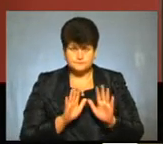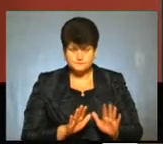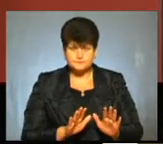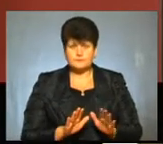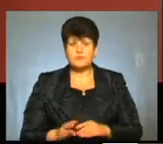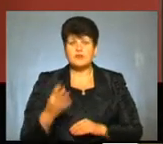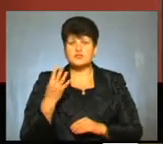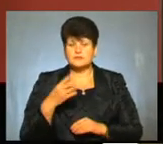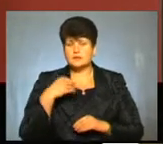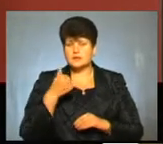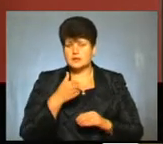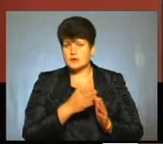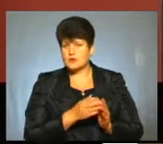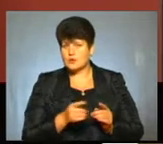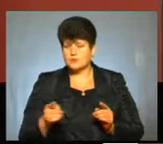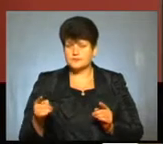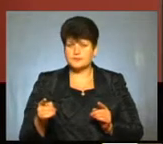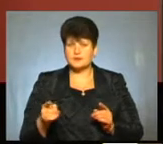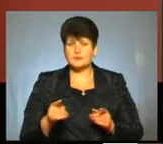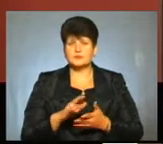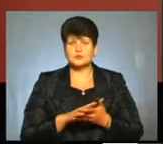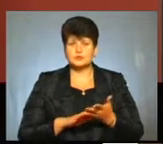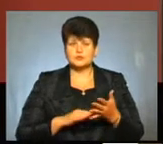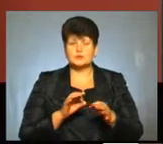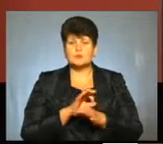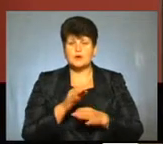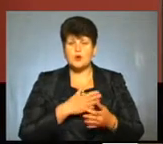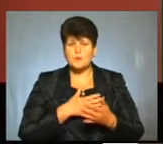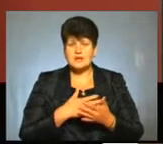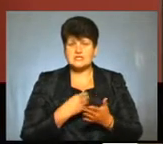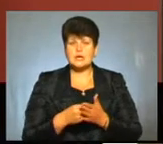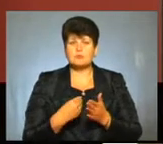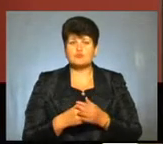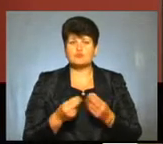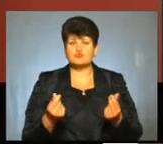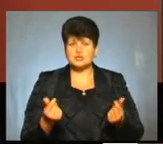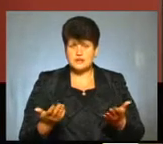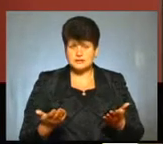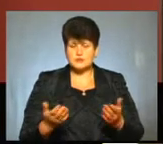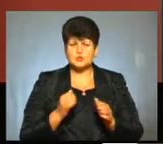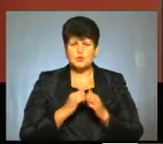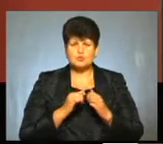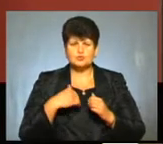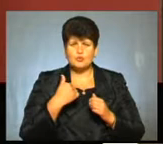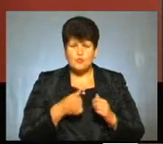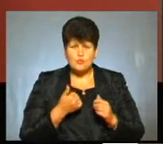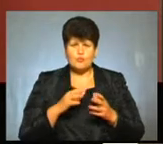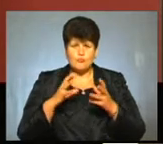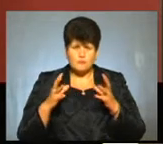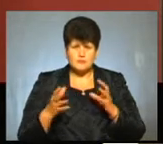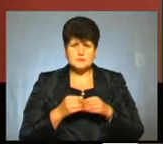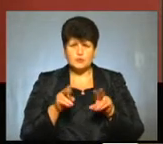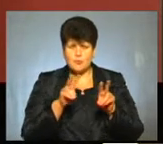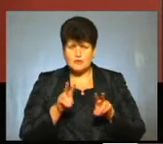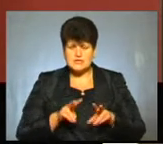так? Четвертий рік поспіль, якщо я не помиляюся, триває в нас проект «Громадський бюджет». З кожним роком, в принципі,